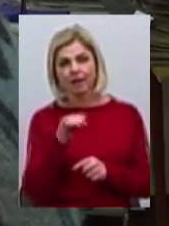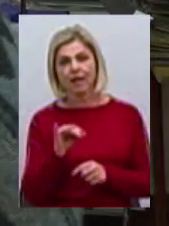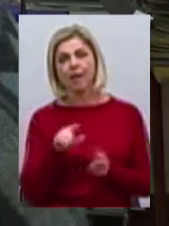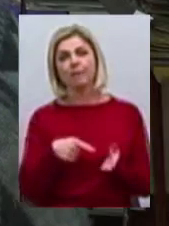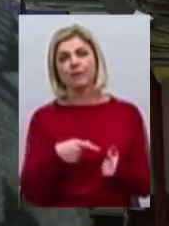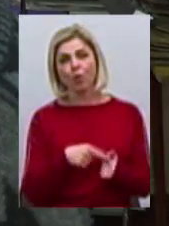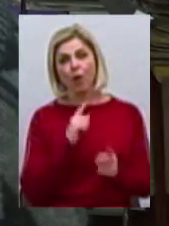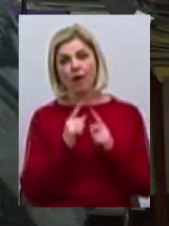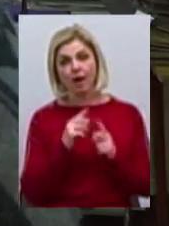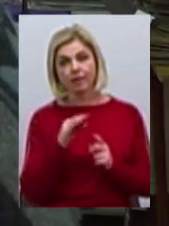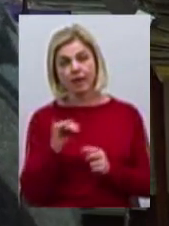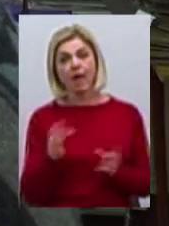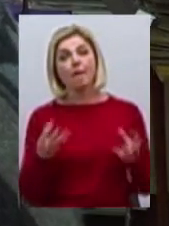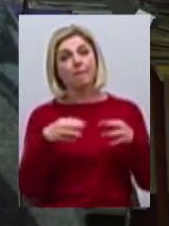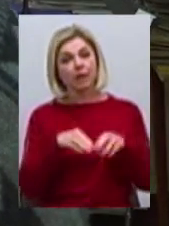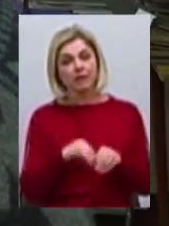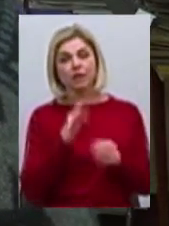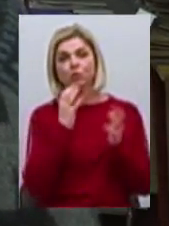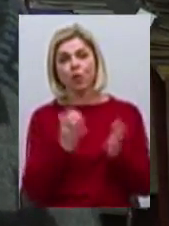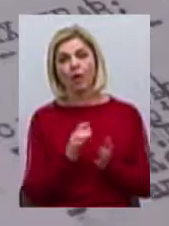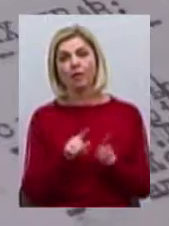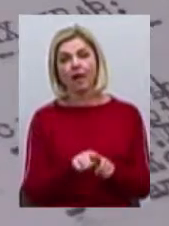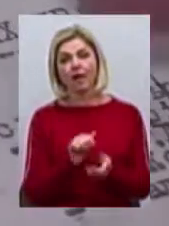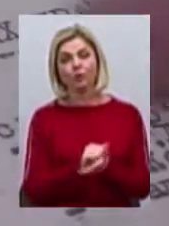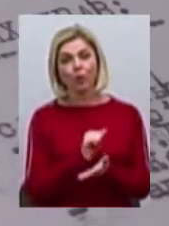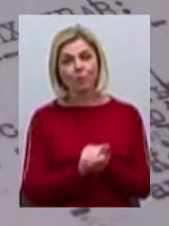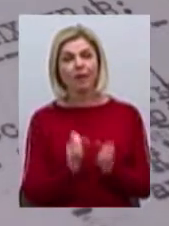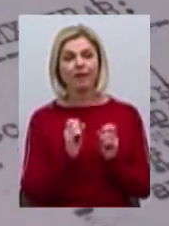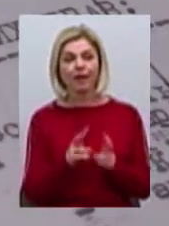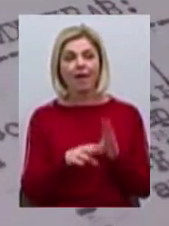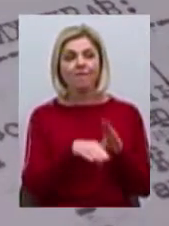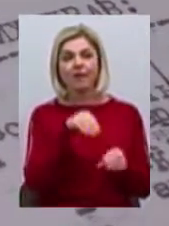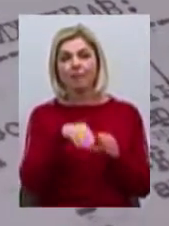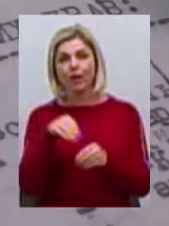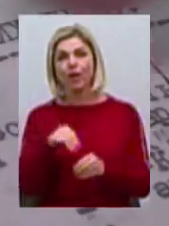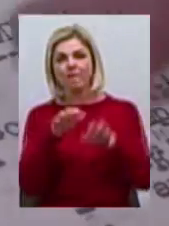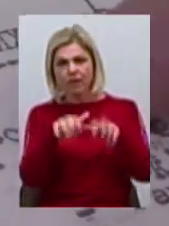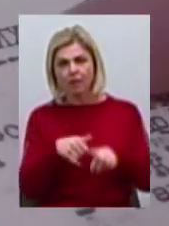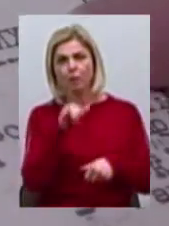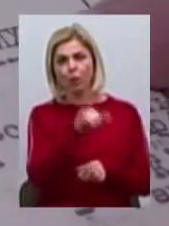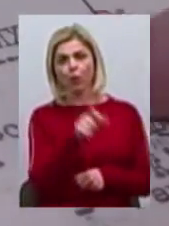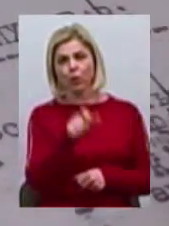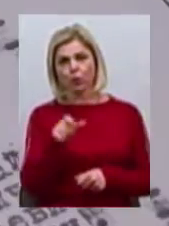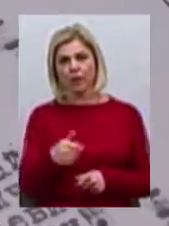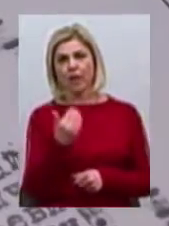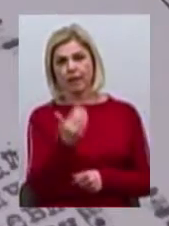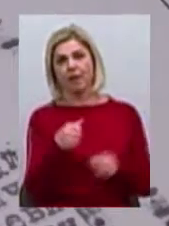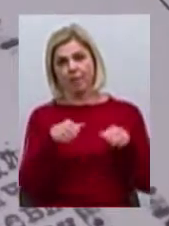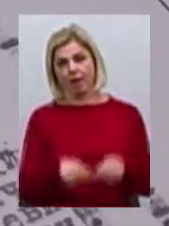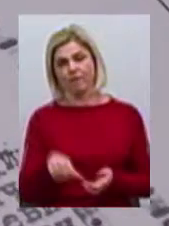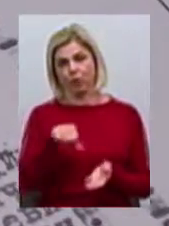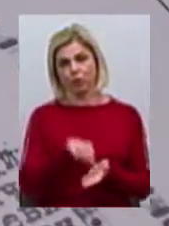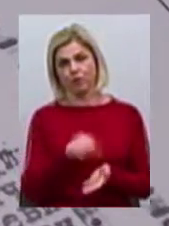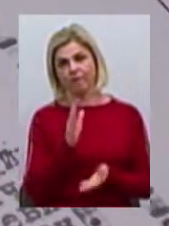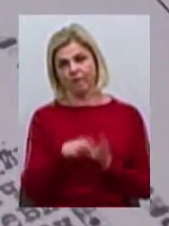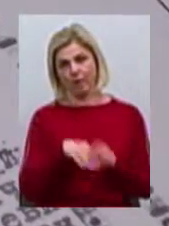ради, але разом з ними зберігаються такі документи, як відібрання у людини її права брати участь